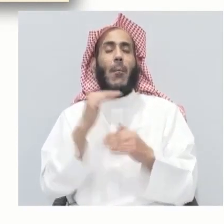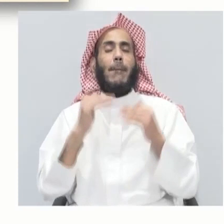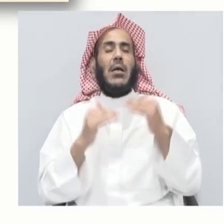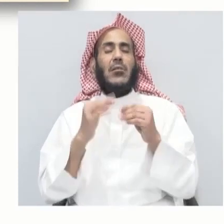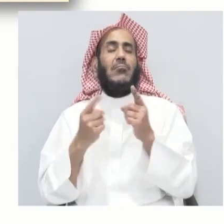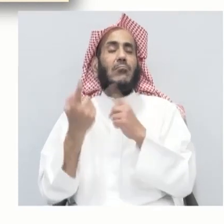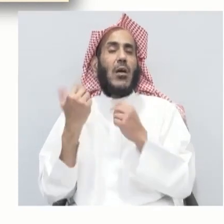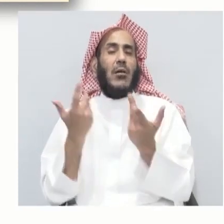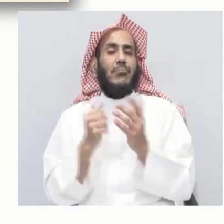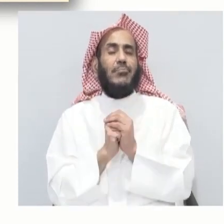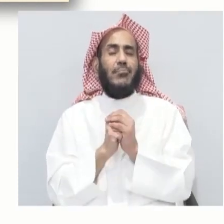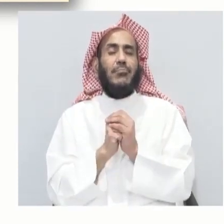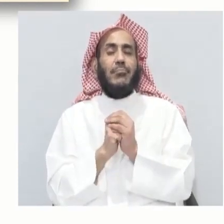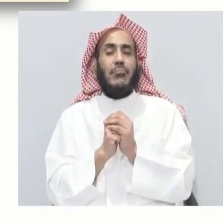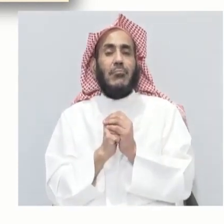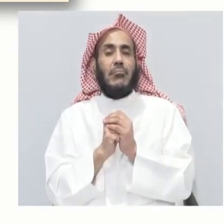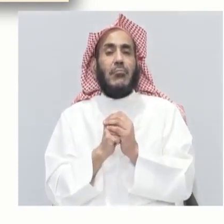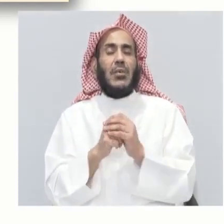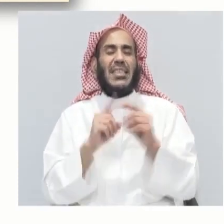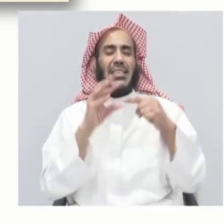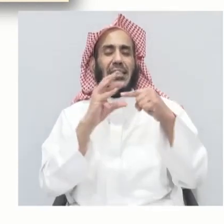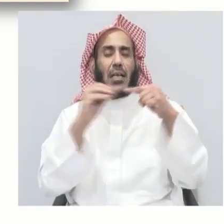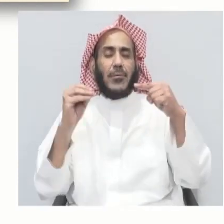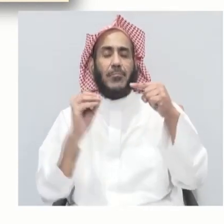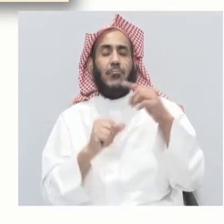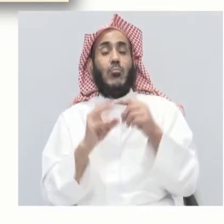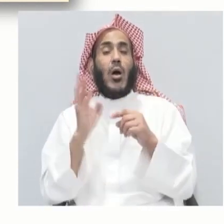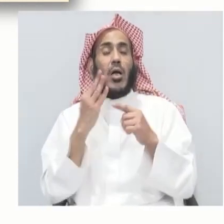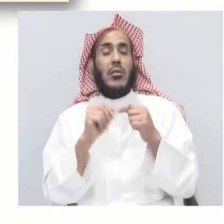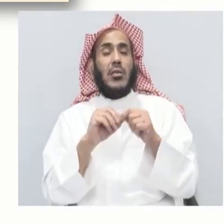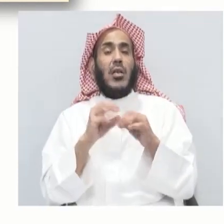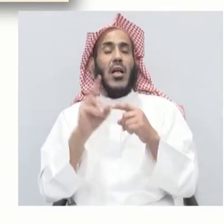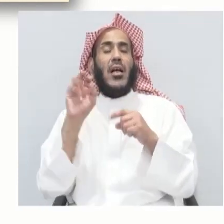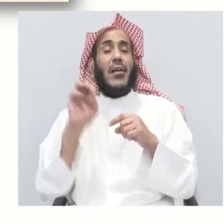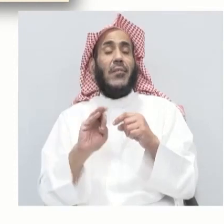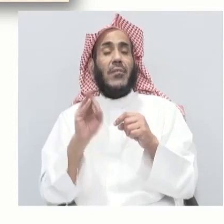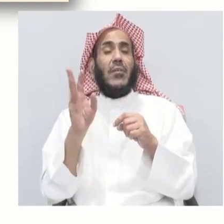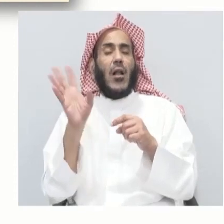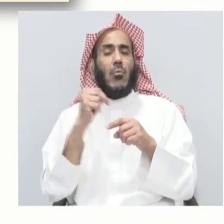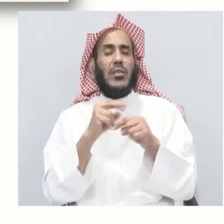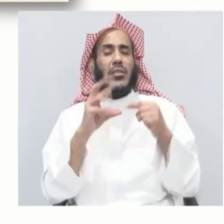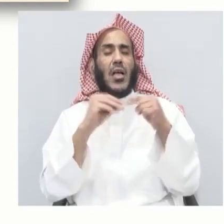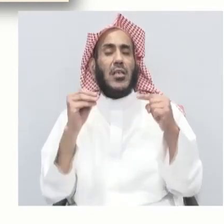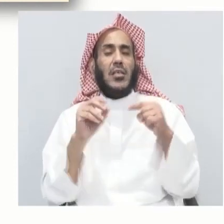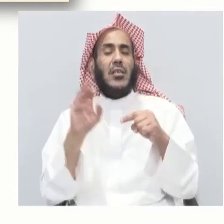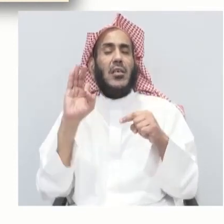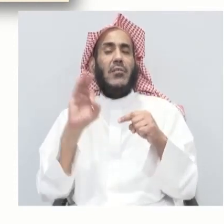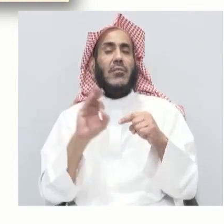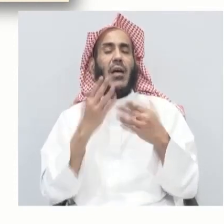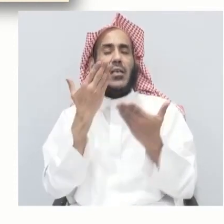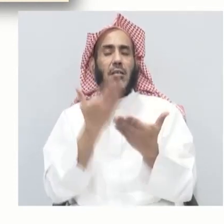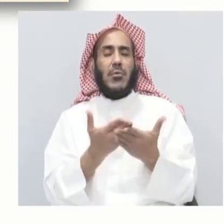السابقه وهي ماذا وهي الطرح اذا قراءه الميزان ستكون اف المحصله ماذا ناقصا اف